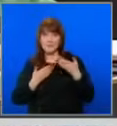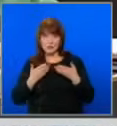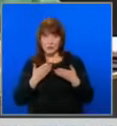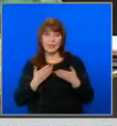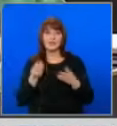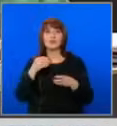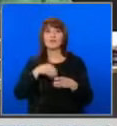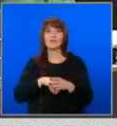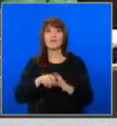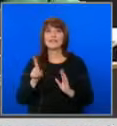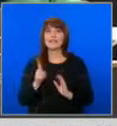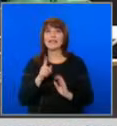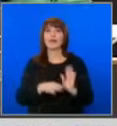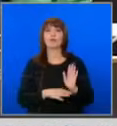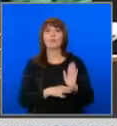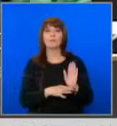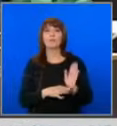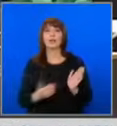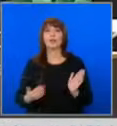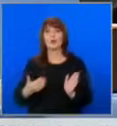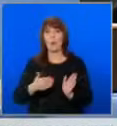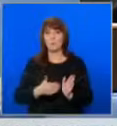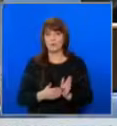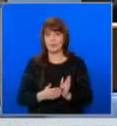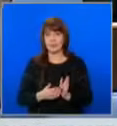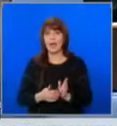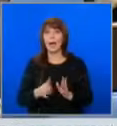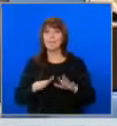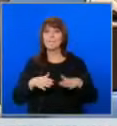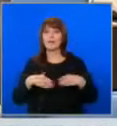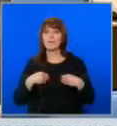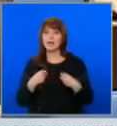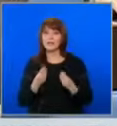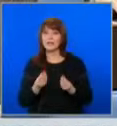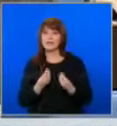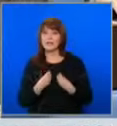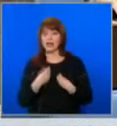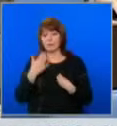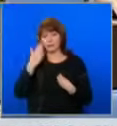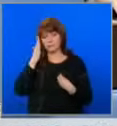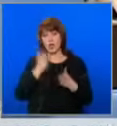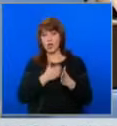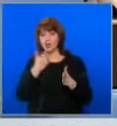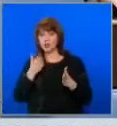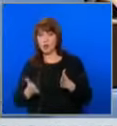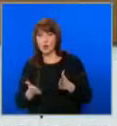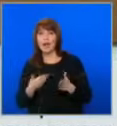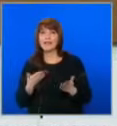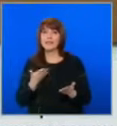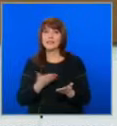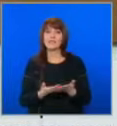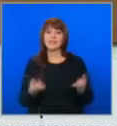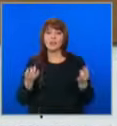включиха само депутати от опозицията парламентът си даде срок от пет дни в който да се внесат нови предложения за промени в